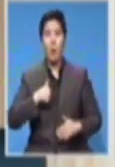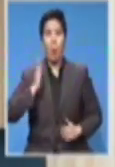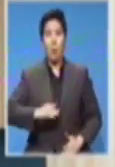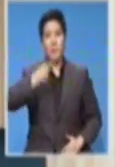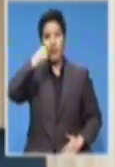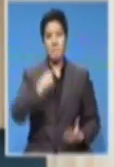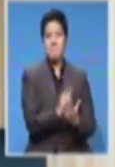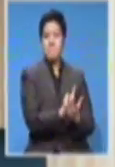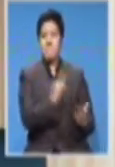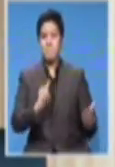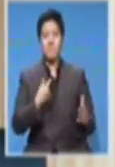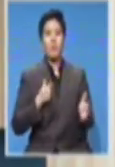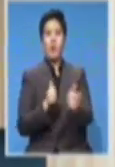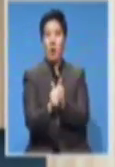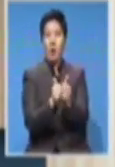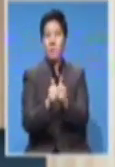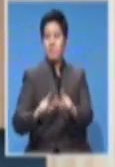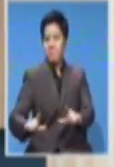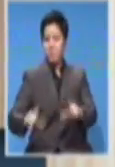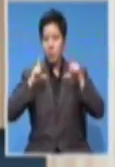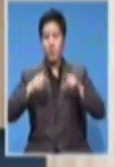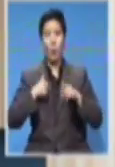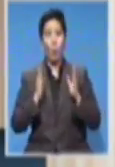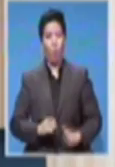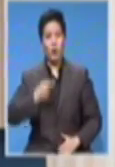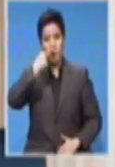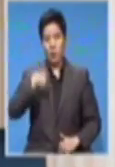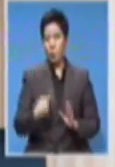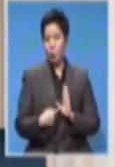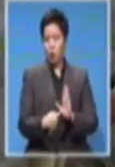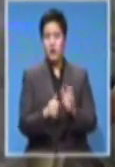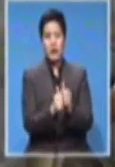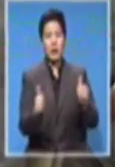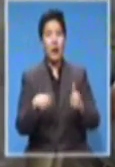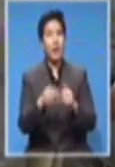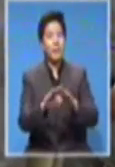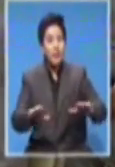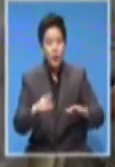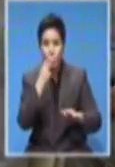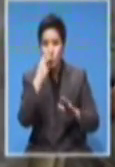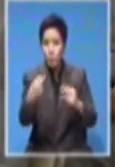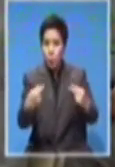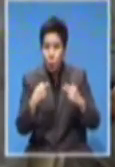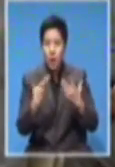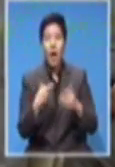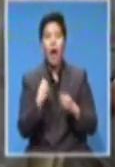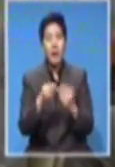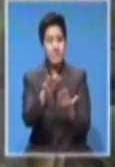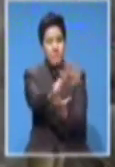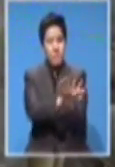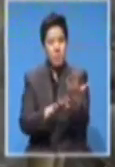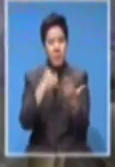ไทยและประเทศไทยในการที่จะสร้างภาพลักษณ์เป็นตัวอย่างที่ดีให้กับเยาวชนไทยเป็นแบบอย่างที่ดีให้กับเพื่อนบ้านในอ